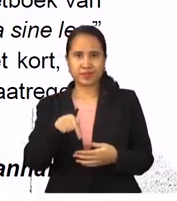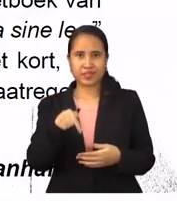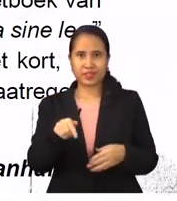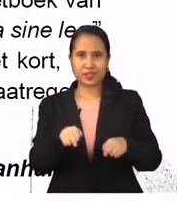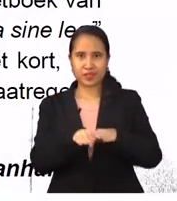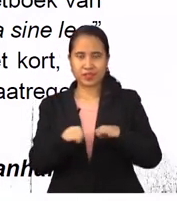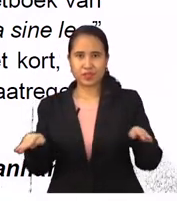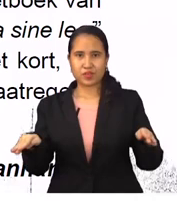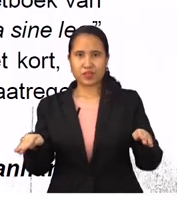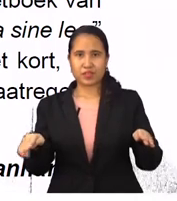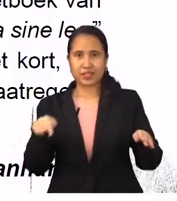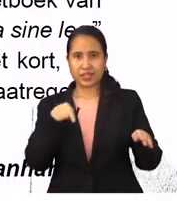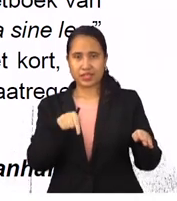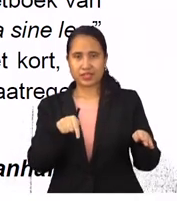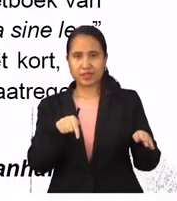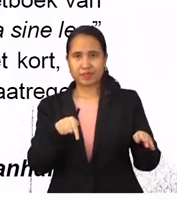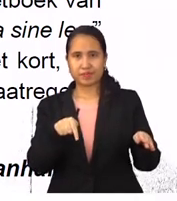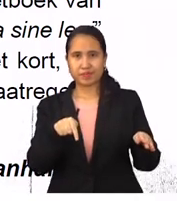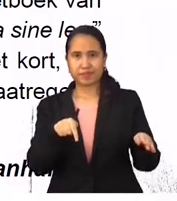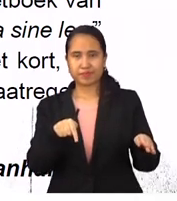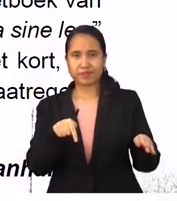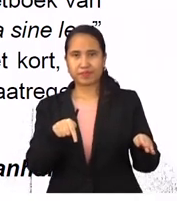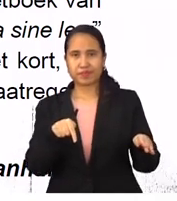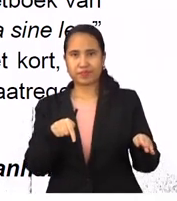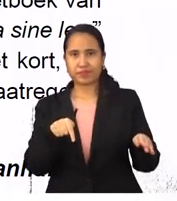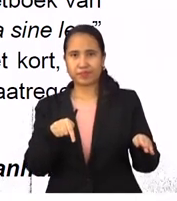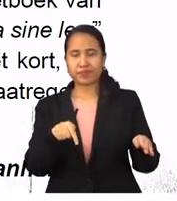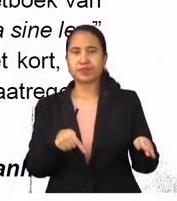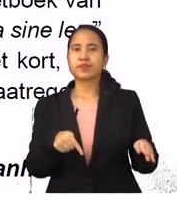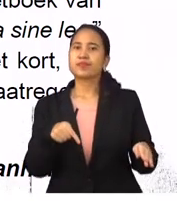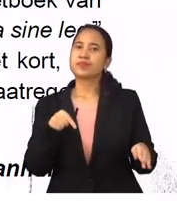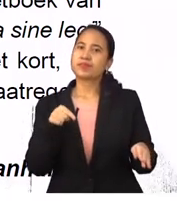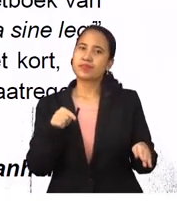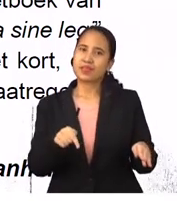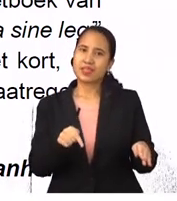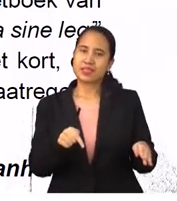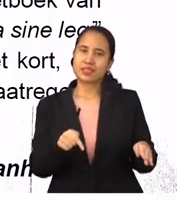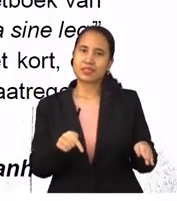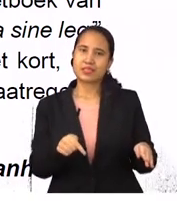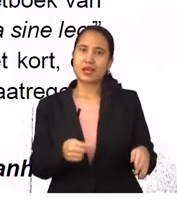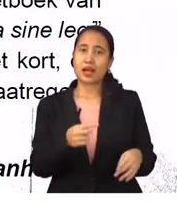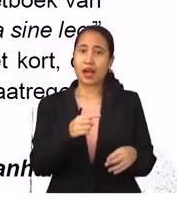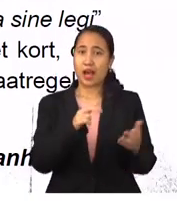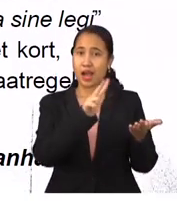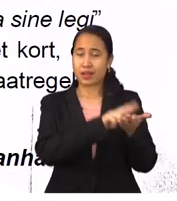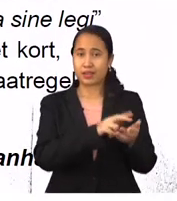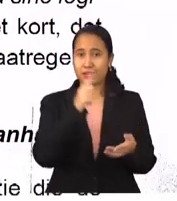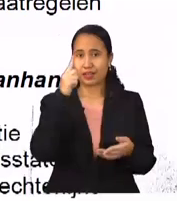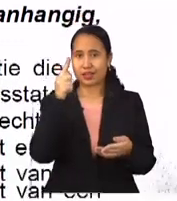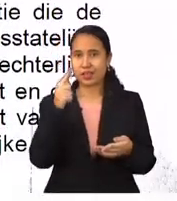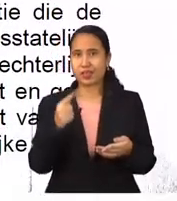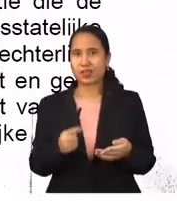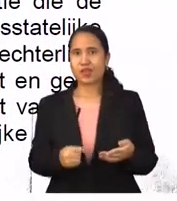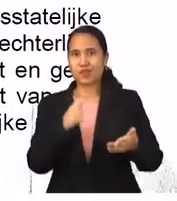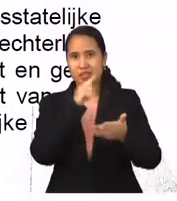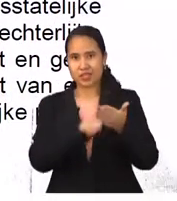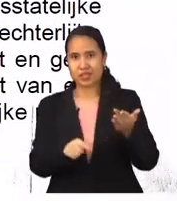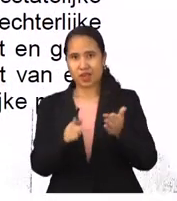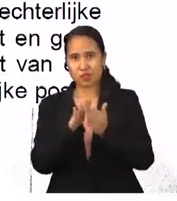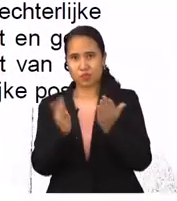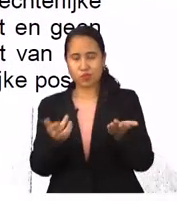aan het strafrecht, welk beginsel eveneens in gelijke bewoordingen in artikel 1 van het wetboek van strafrecht is